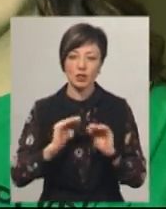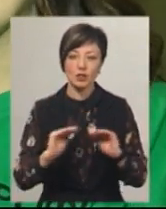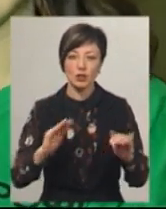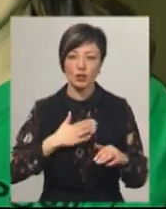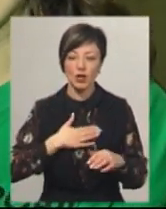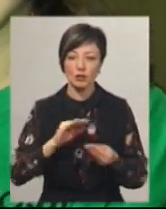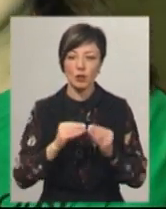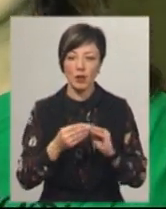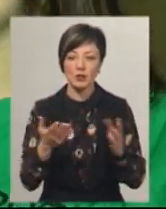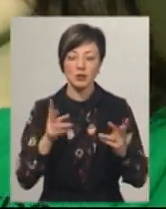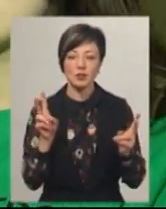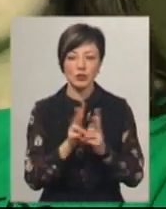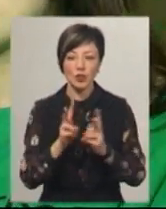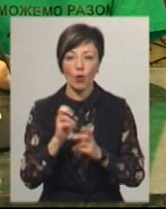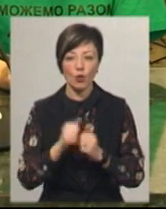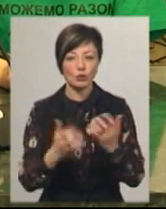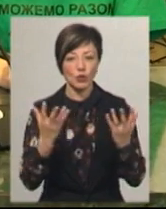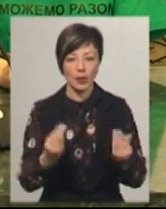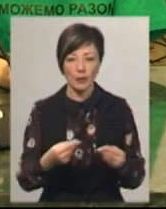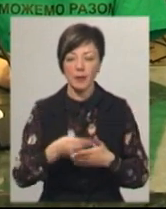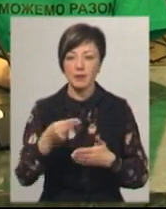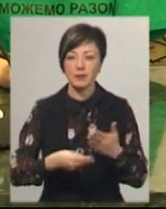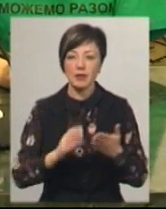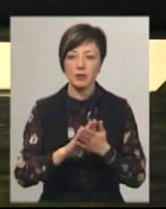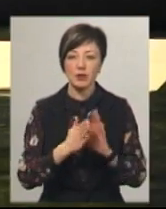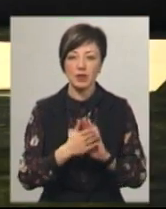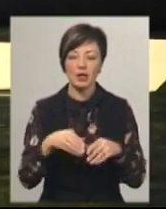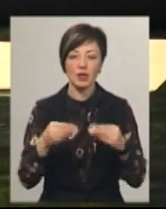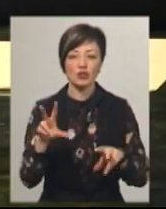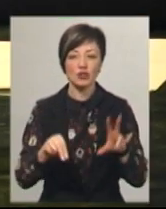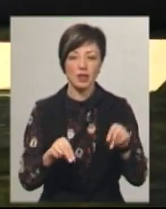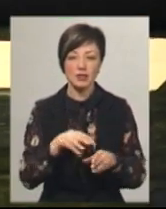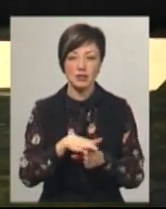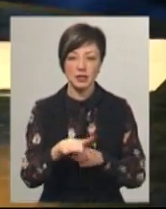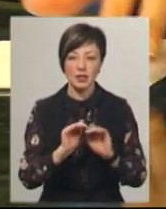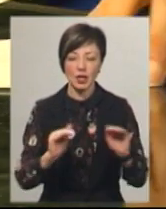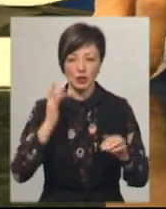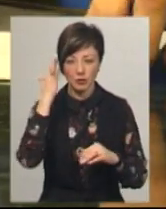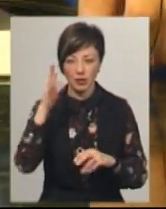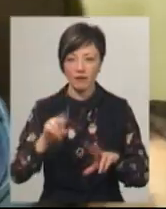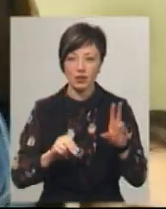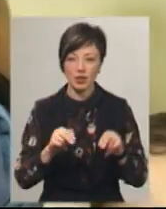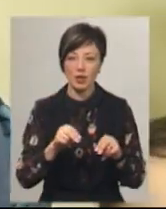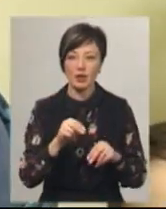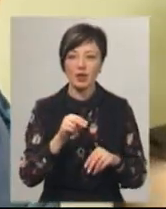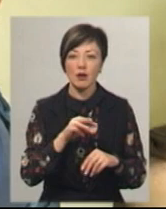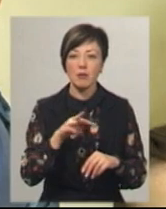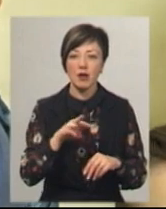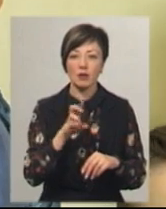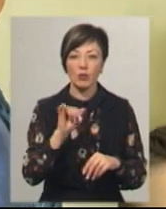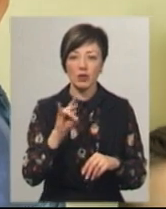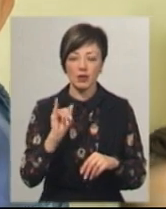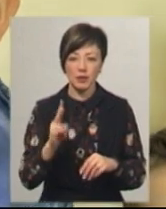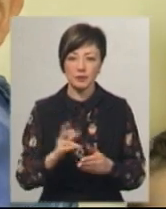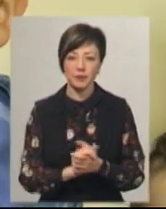до наших проблем, з якими ми стикаємося кожного дня. Підписання меморандуму дає шанс на здійснення дитячих мрій, вважає Марина Бортник-Гулевата.